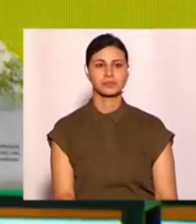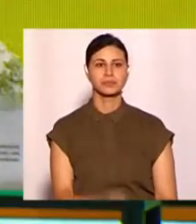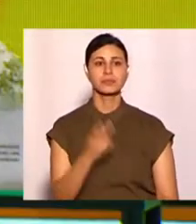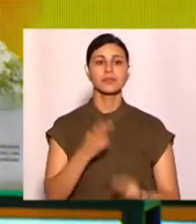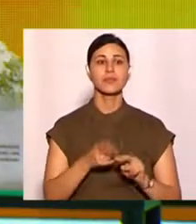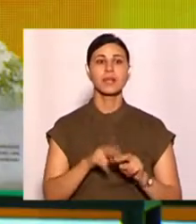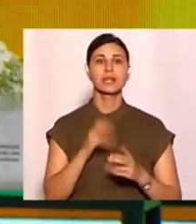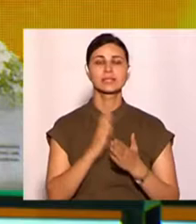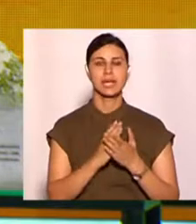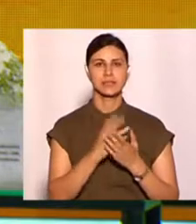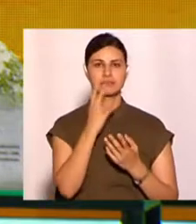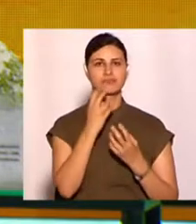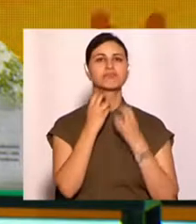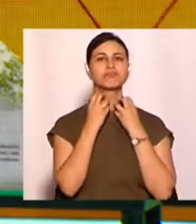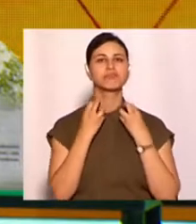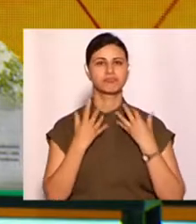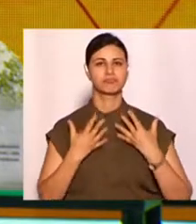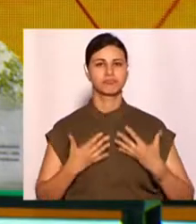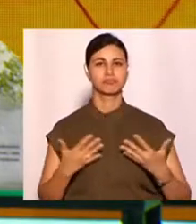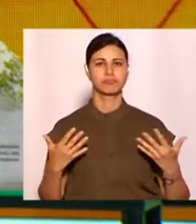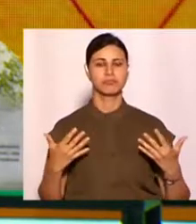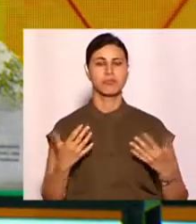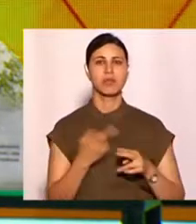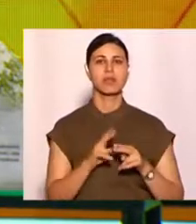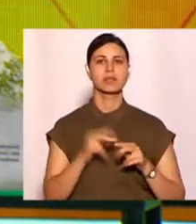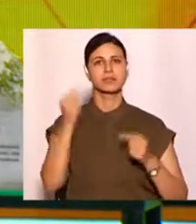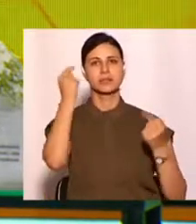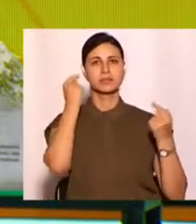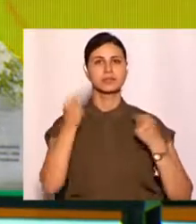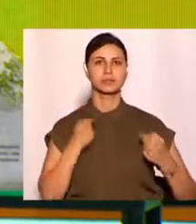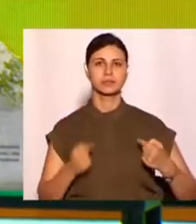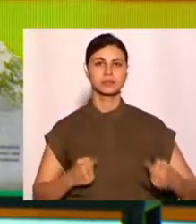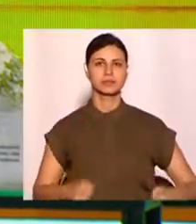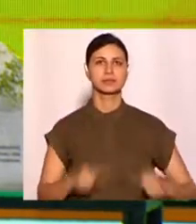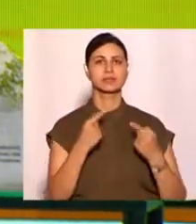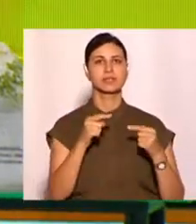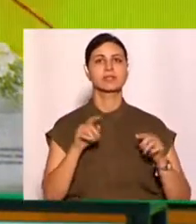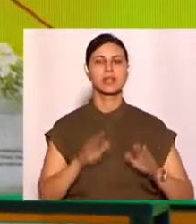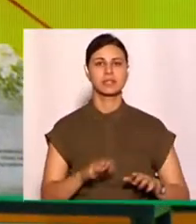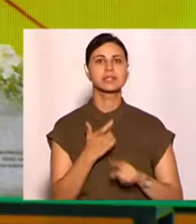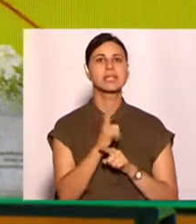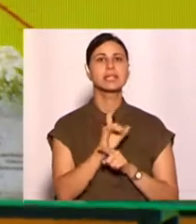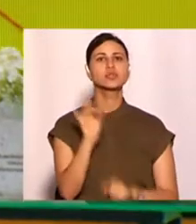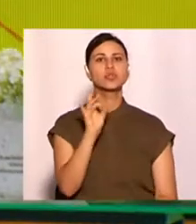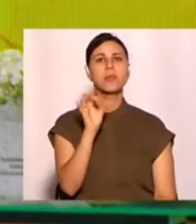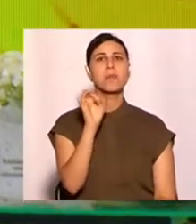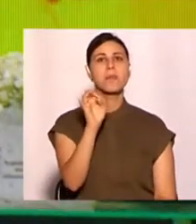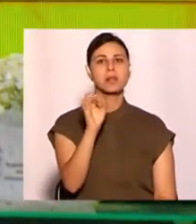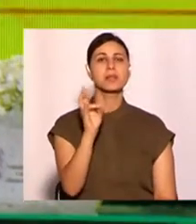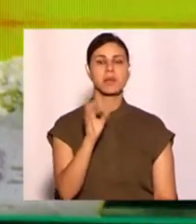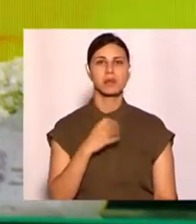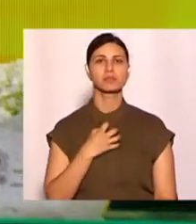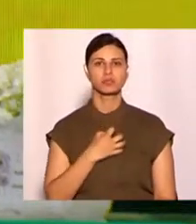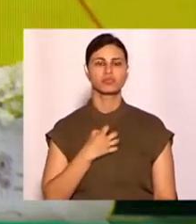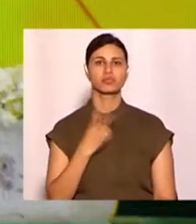ენდოკრინული სისტემა, რომელსაც თქვენ ხედავთ, ქალის ორგანიზმში გაფანტულ სხვადასხვა ჯირკვალს, მართალია პატარა ზომის, მაგრამ მნიშვნელოვანს იმისაც,